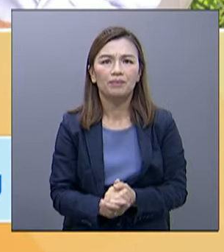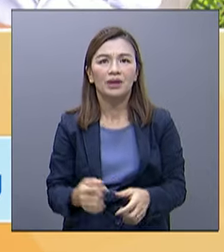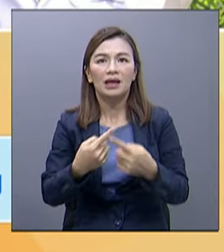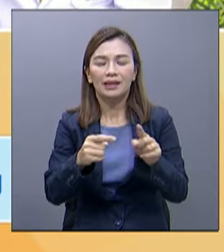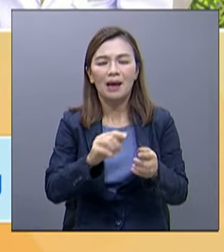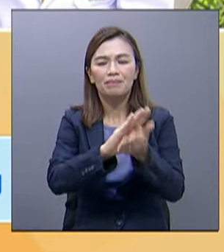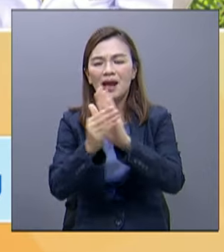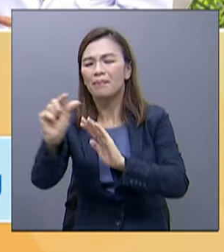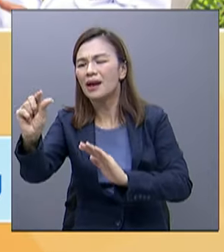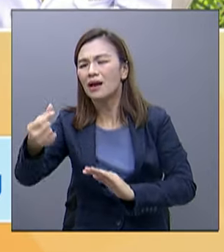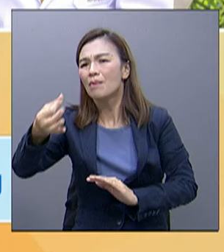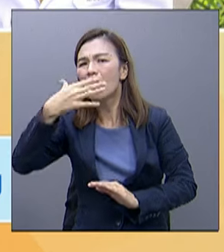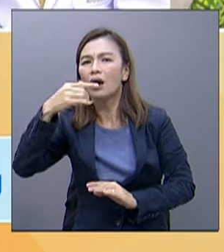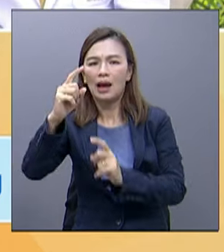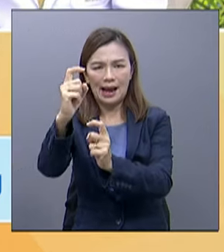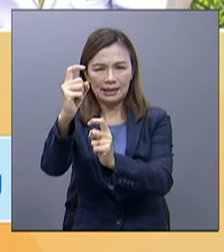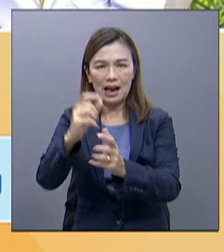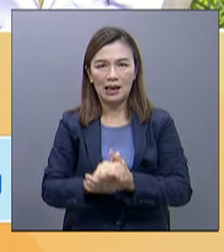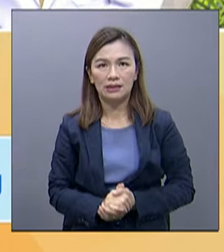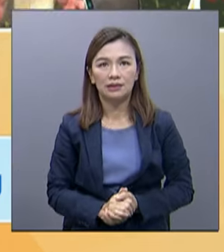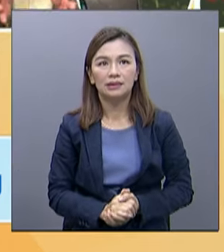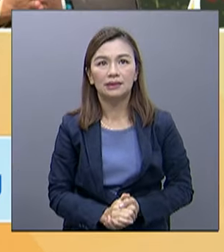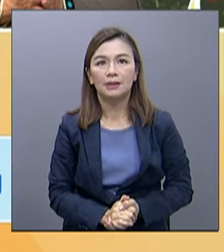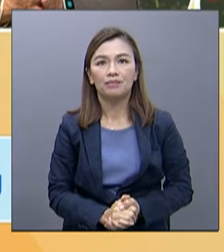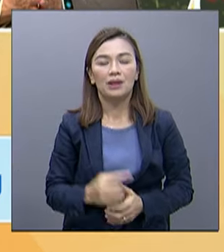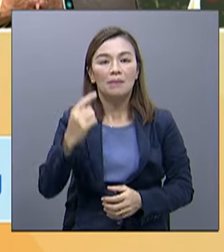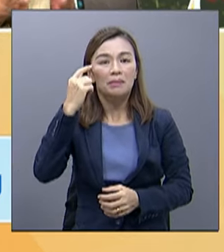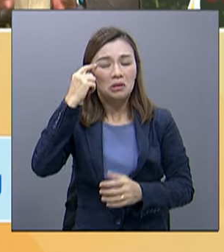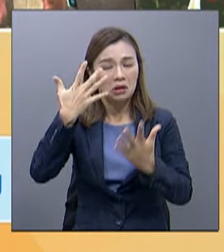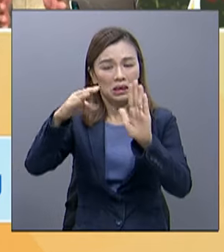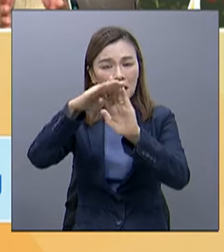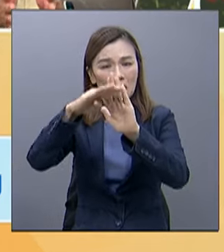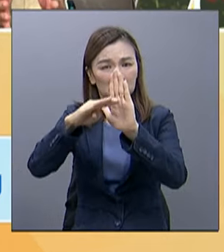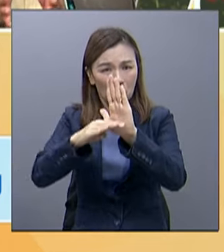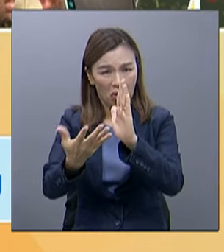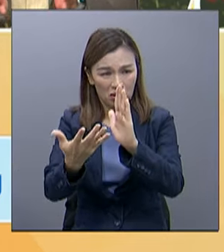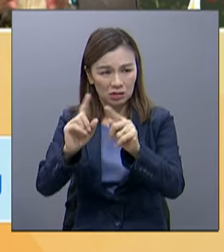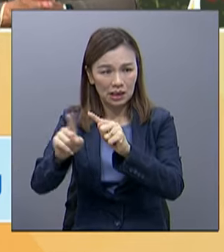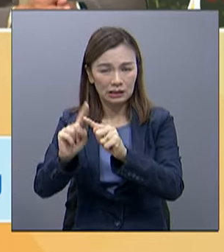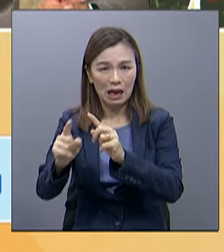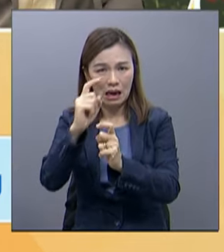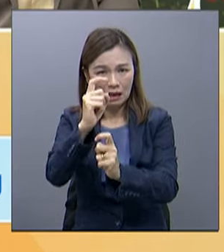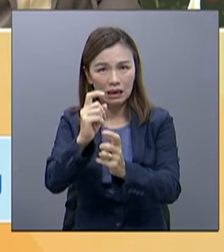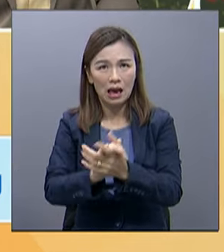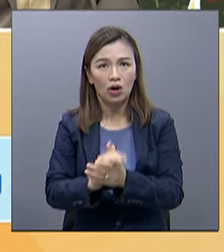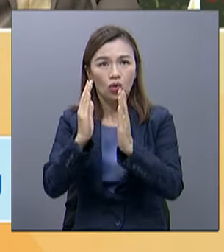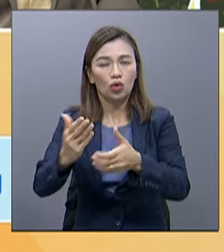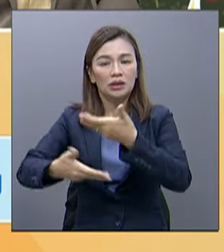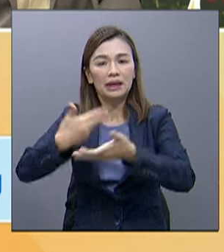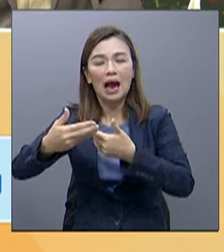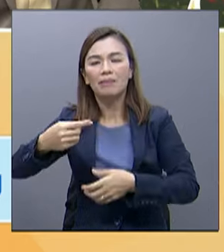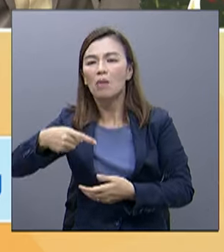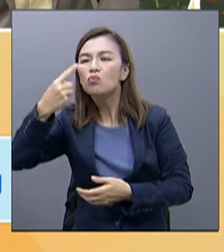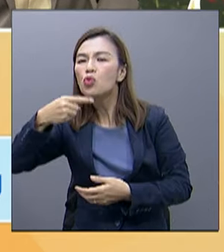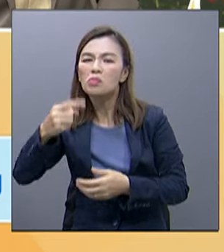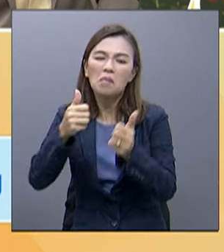รูปเออแปรรูปมีอะไรก็ไม่รู้คือเราก็ไม่รู้ว่ากระบวนการในการผลิตเค้าเสกัดอะไรยังไงคือคนจะขายของไงเค้าก็พูดเพื่อให้ตัวเอง